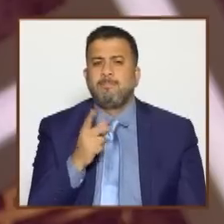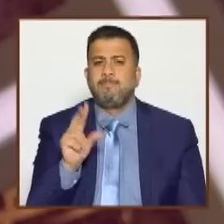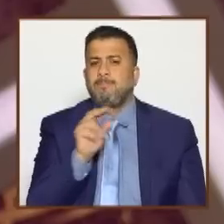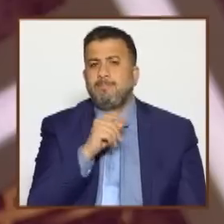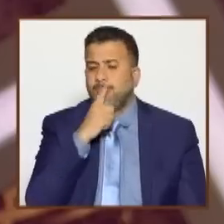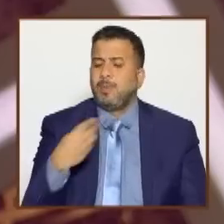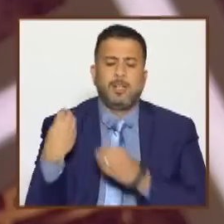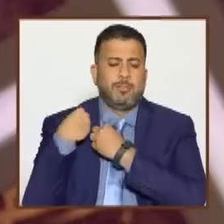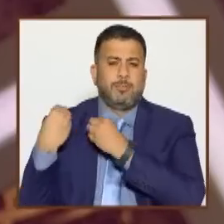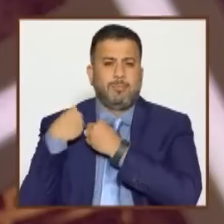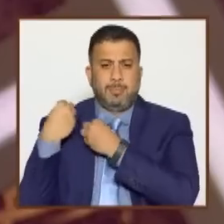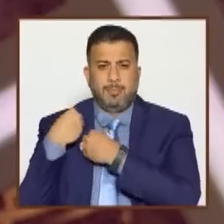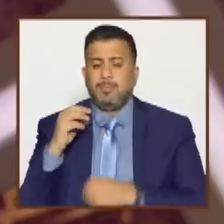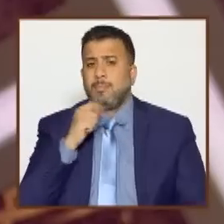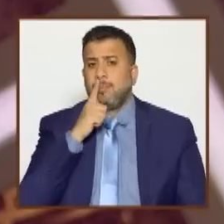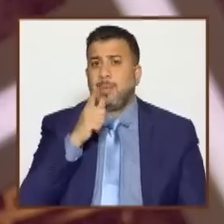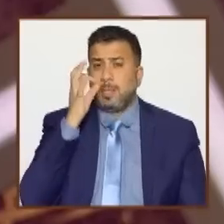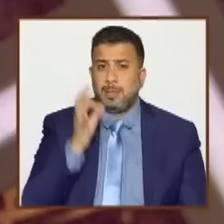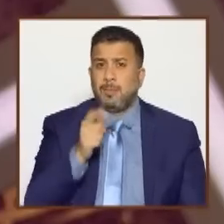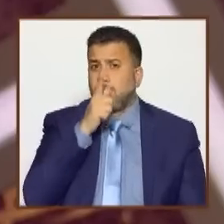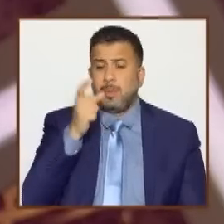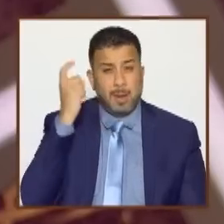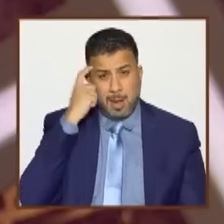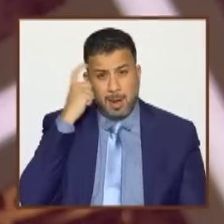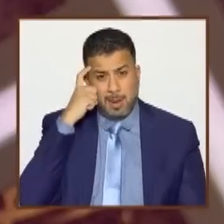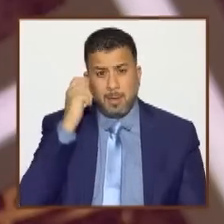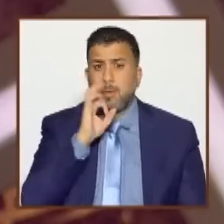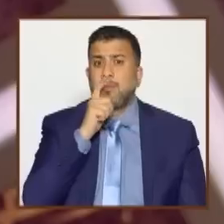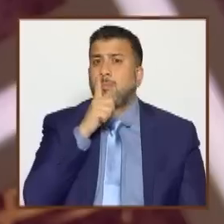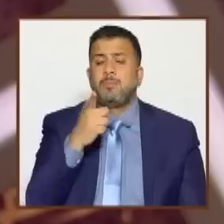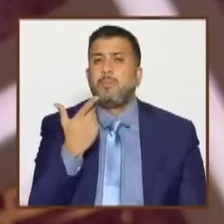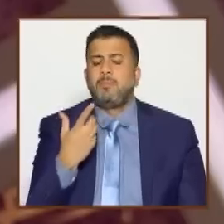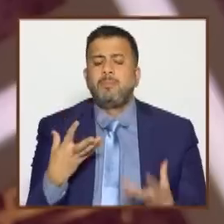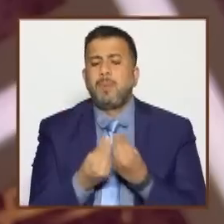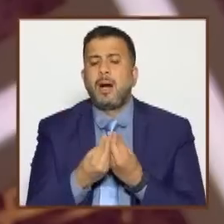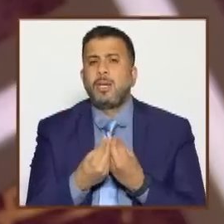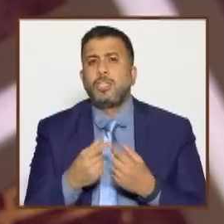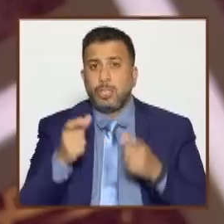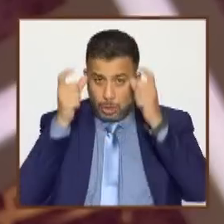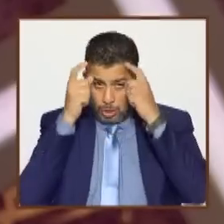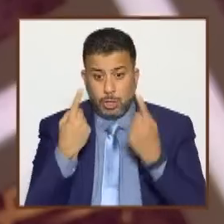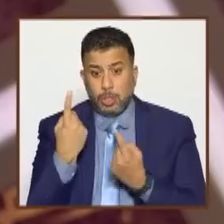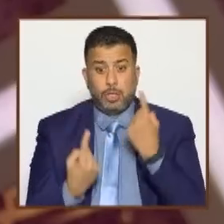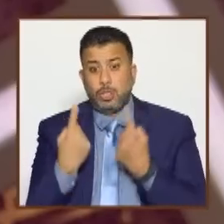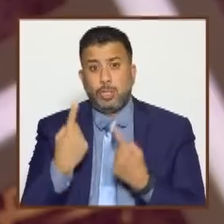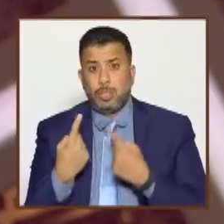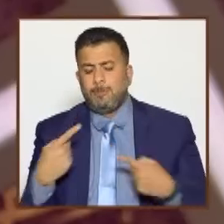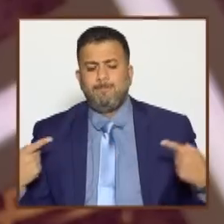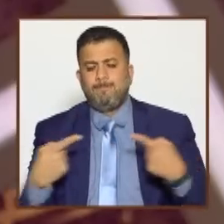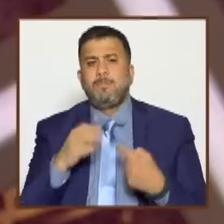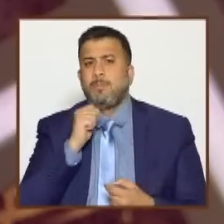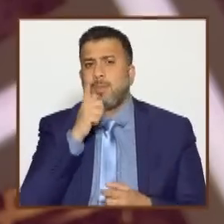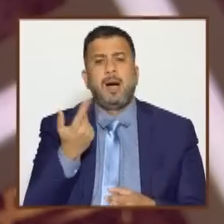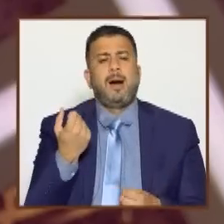لا يؤجر عليه. الأمر الآخر لا بد أن يعلم الإنسان أنه في معركة مع الشيطان، وأن الشيطان يدفعه دفعا إلى